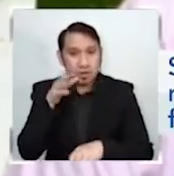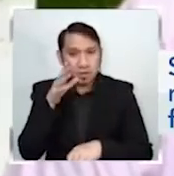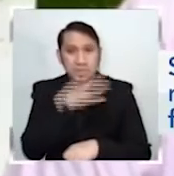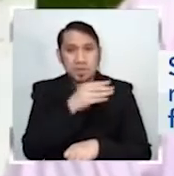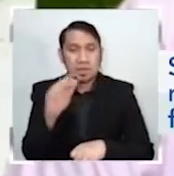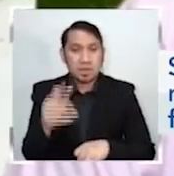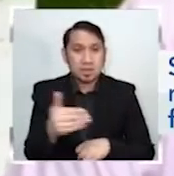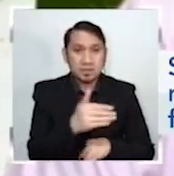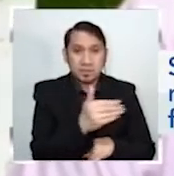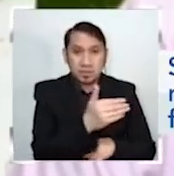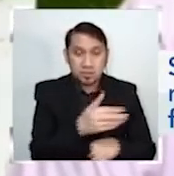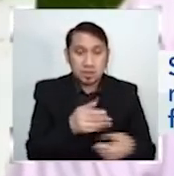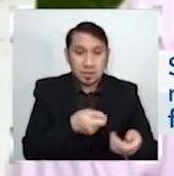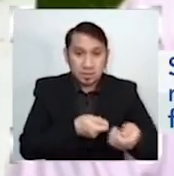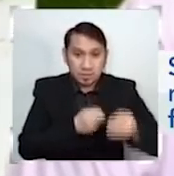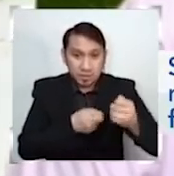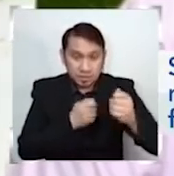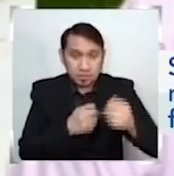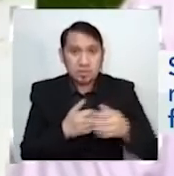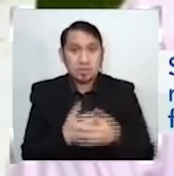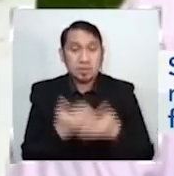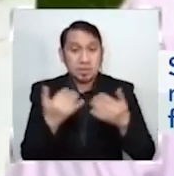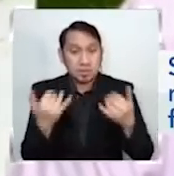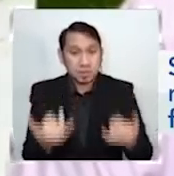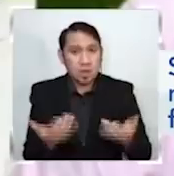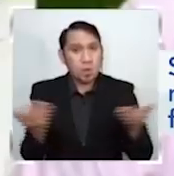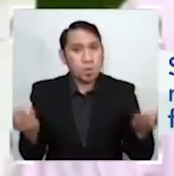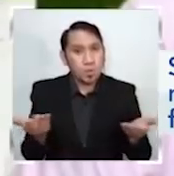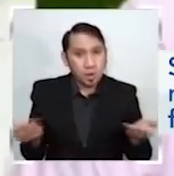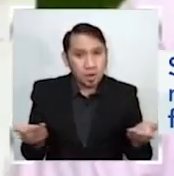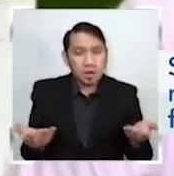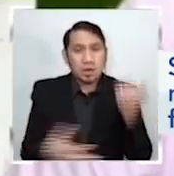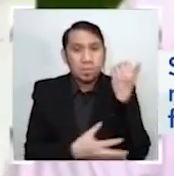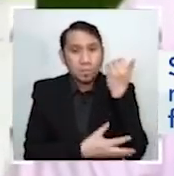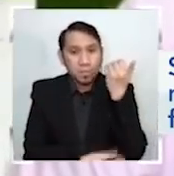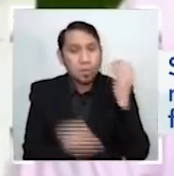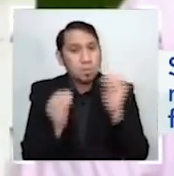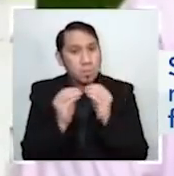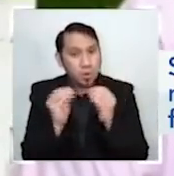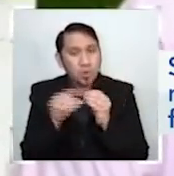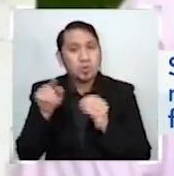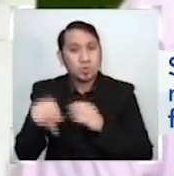biggest chunk of poverty is still in the rural areas. So